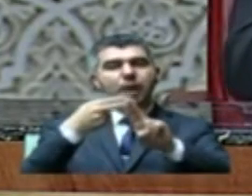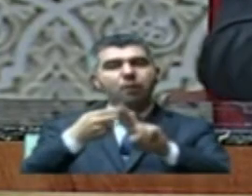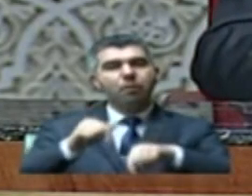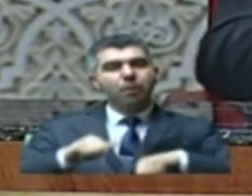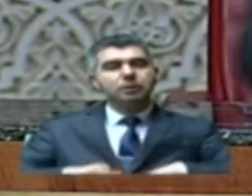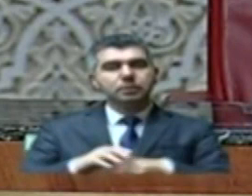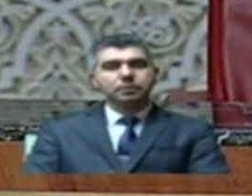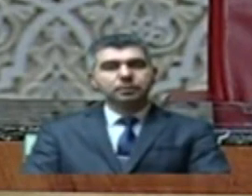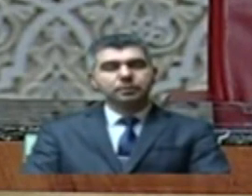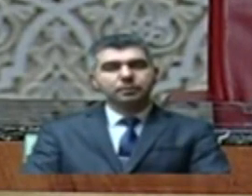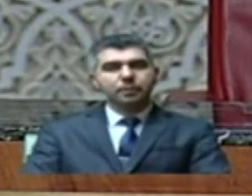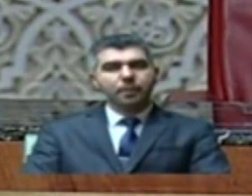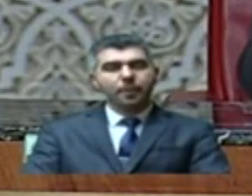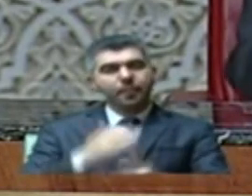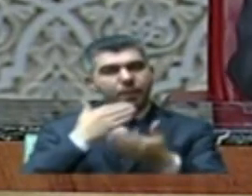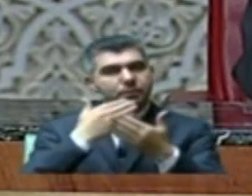على السؤال.